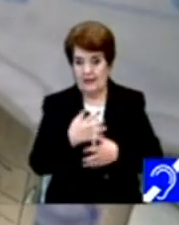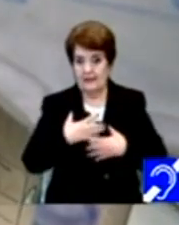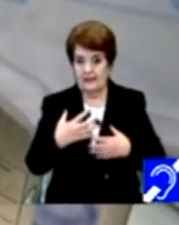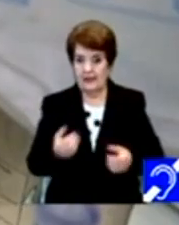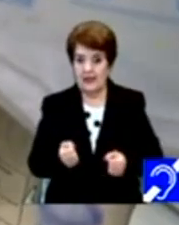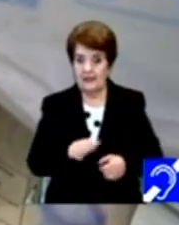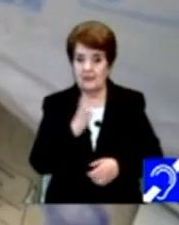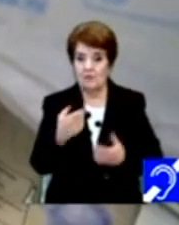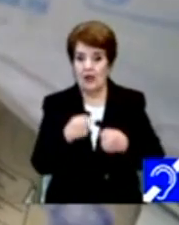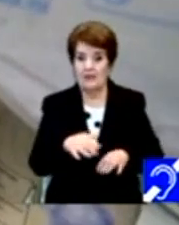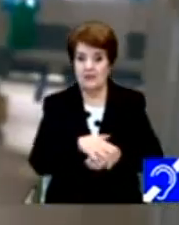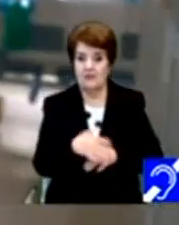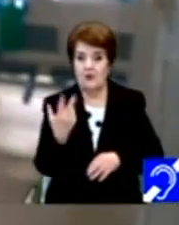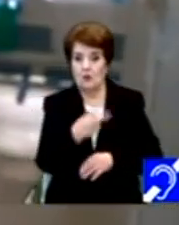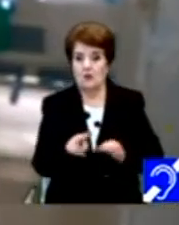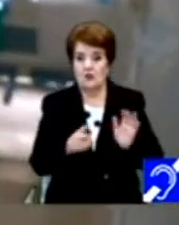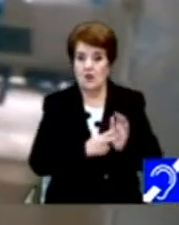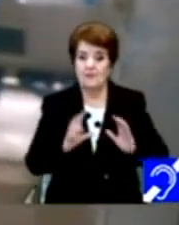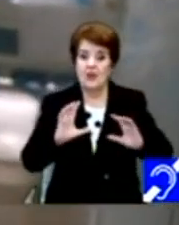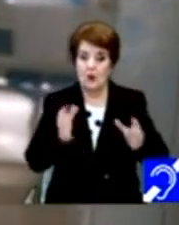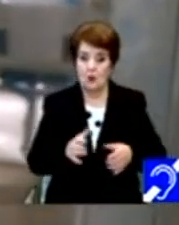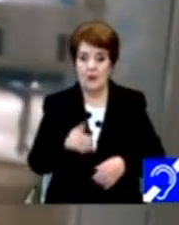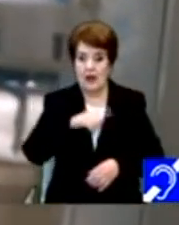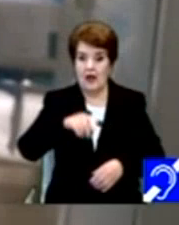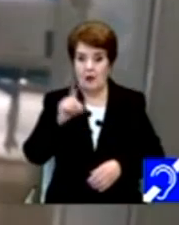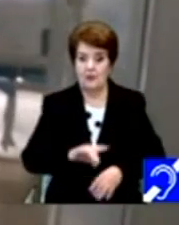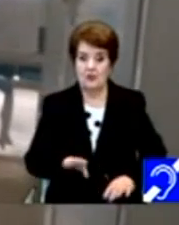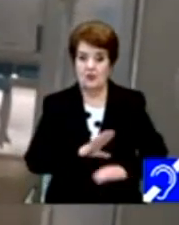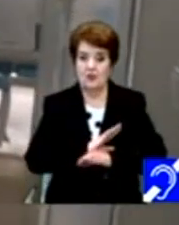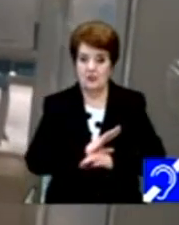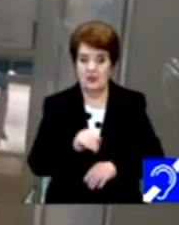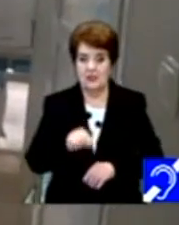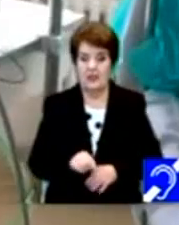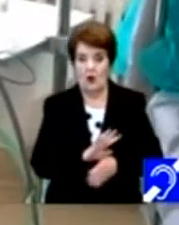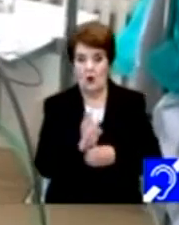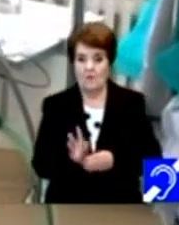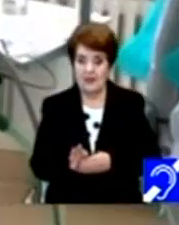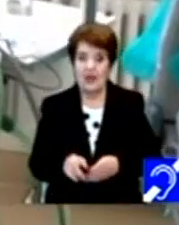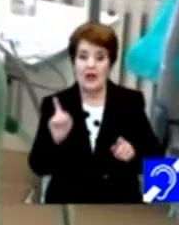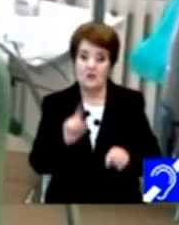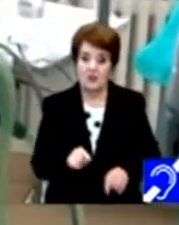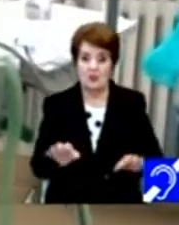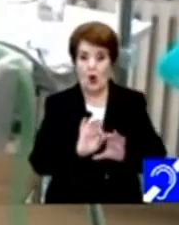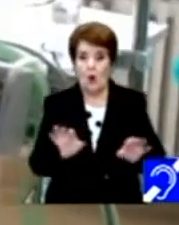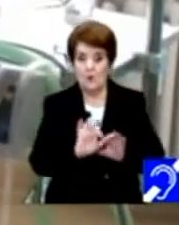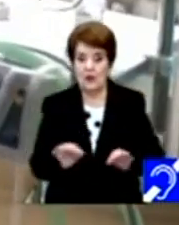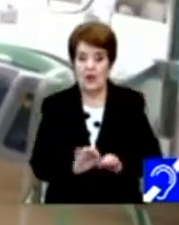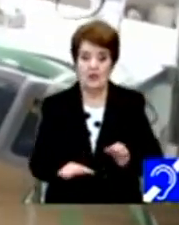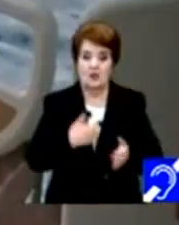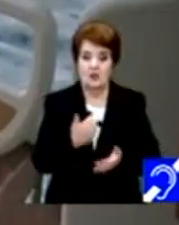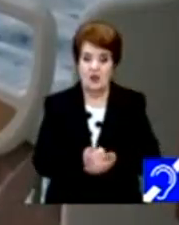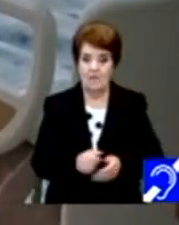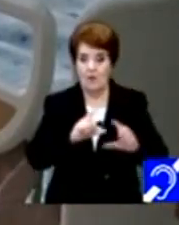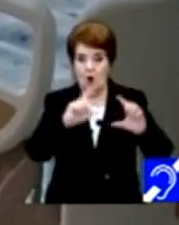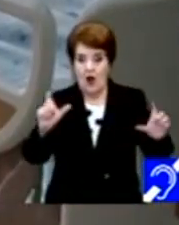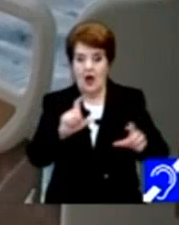cifră. Suntem pe locul 27 în lume la capitolul decese provocate de COVID. În același comunicat, șeful clinicii